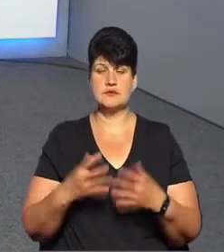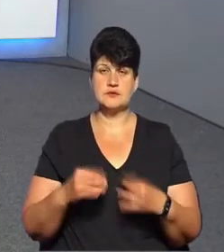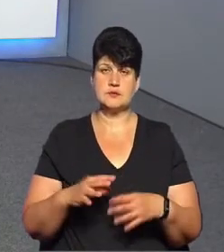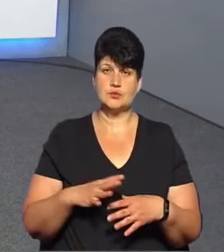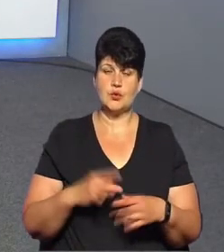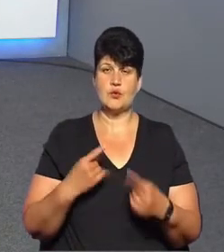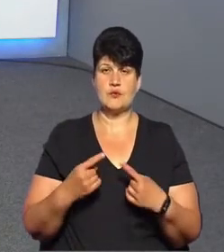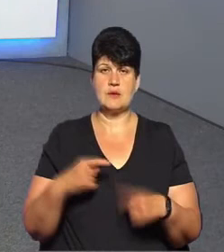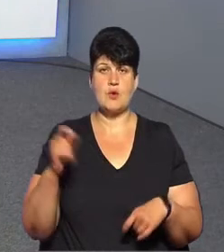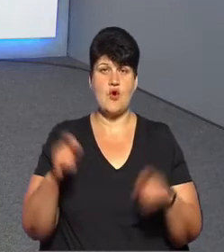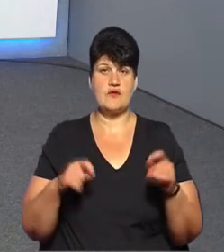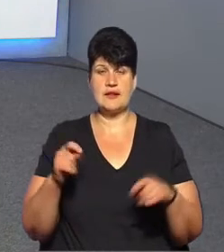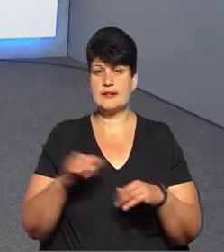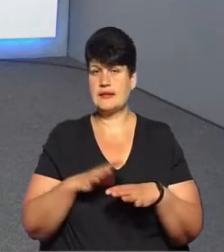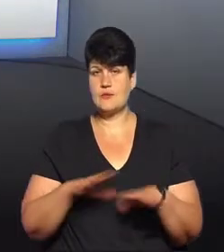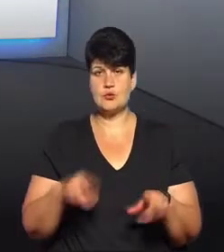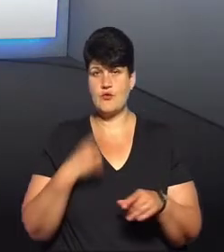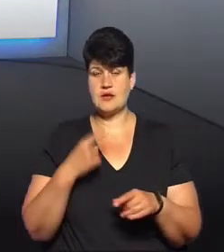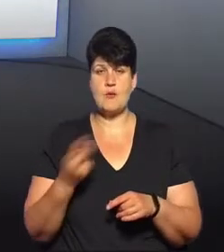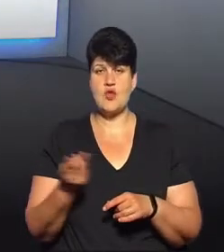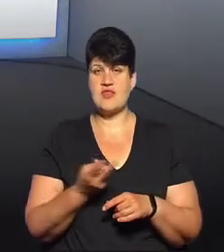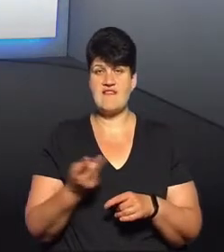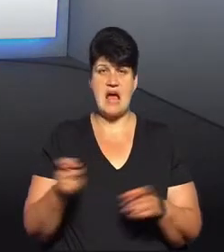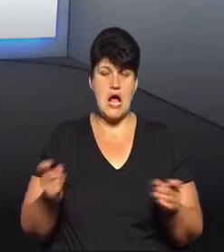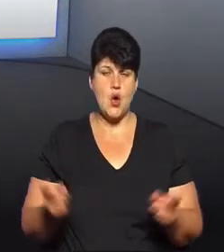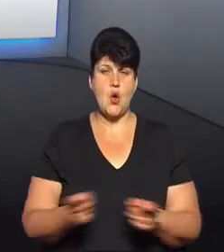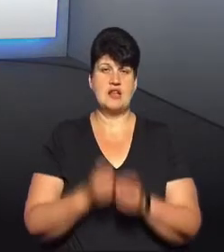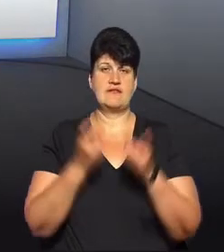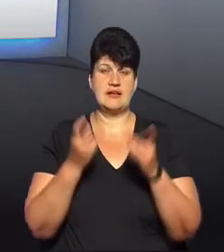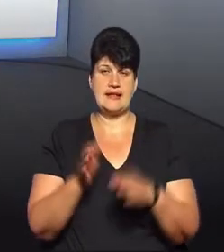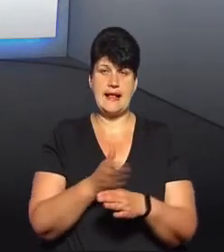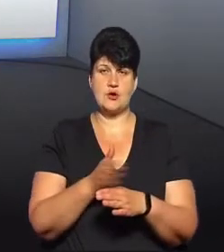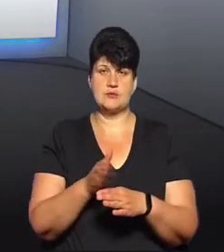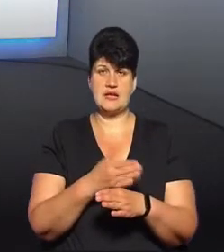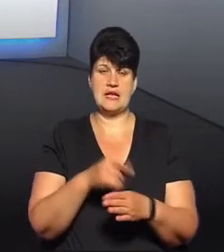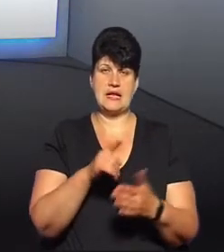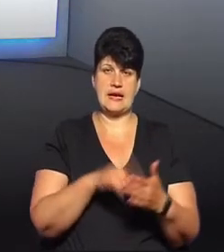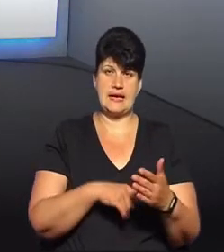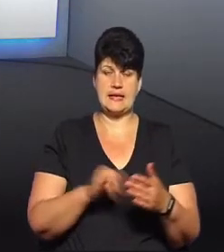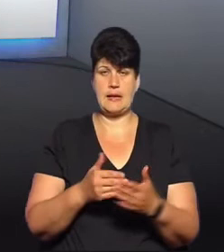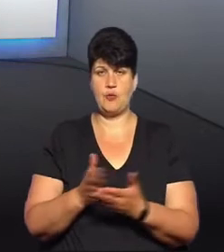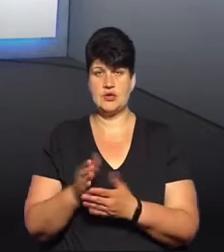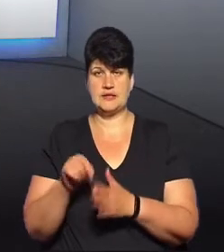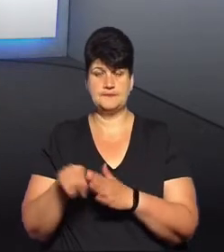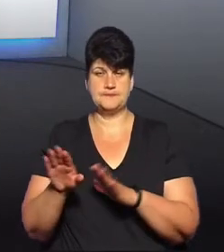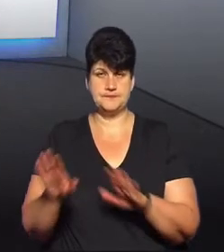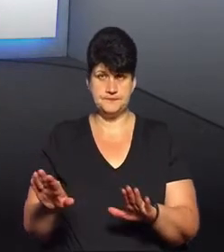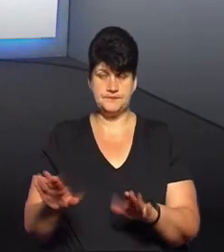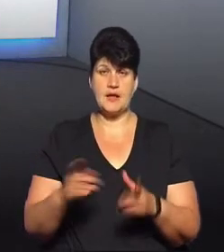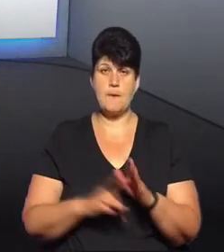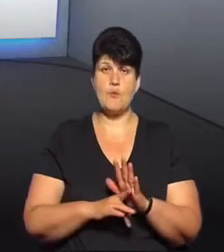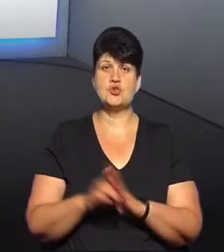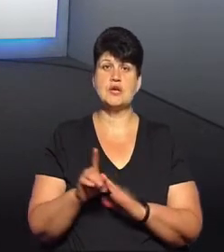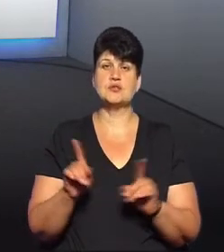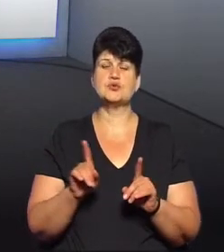ну, не можемо не говорити про два конфлікти. Я таких розмежував релігійний і більш політичного такого змісту. Але почати щось такого